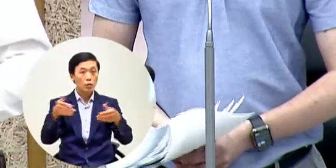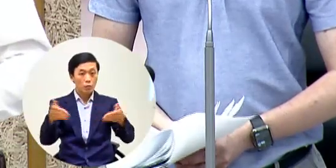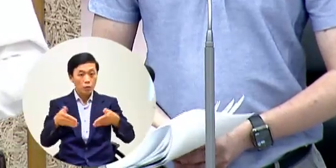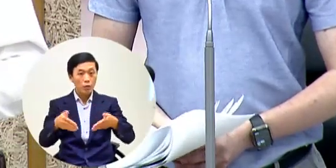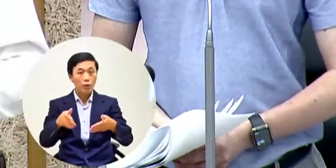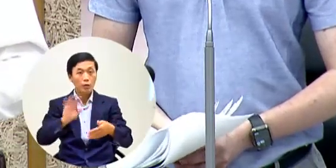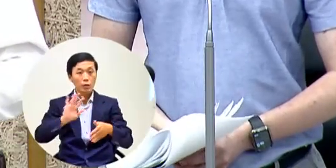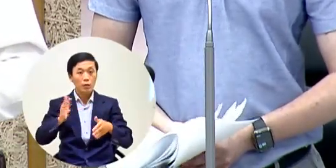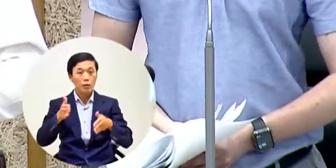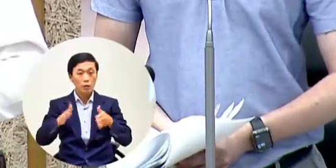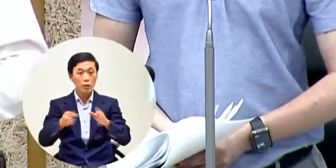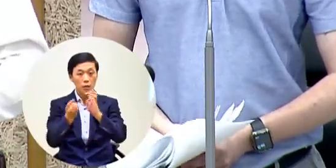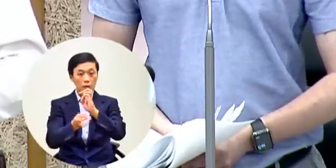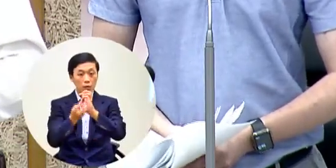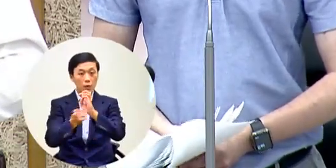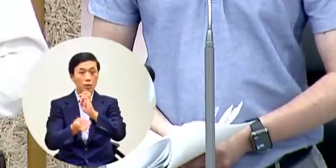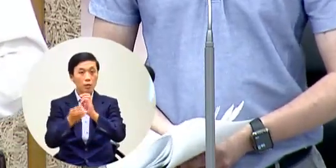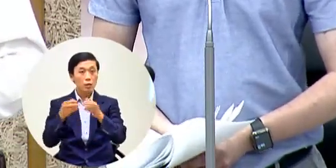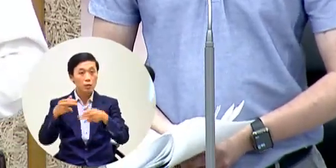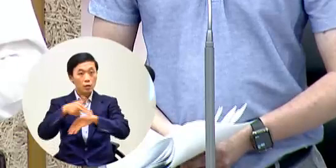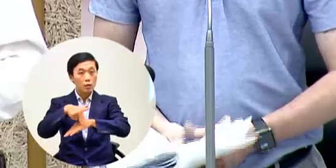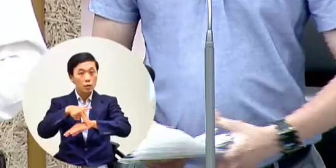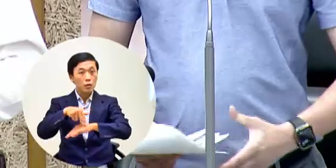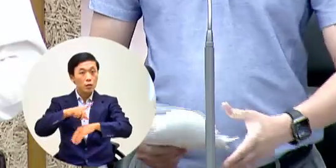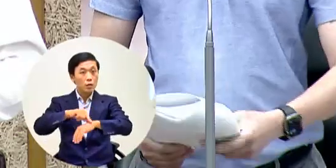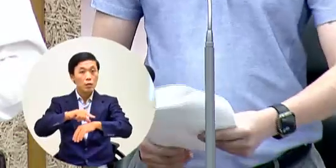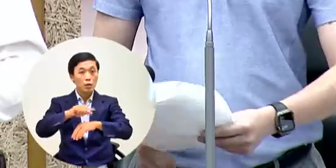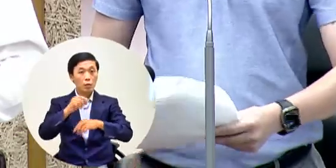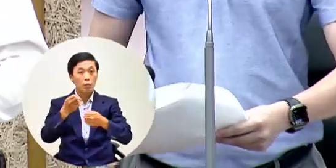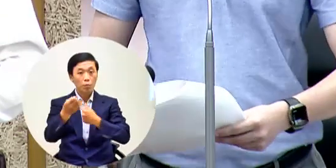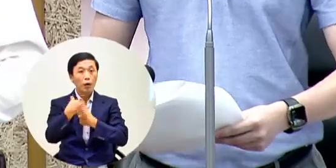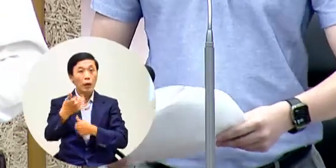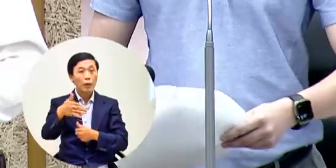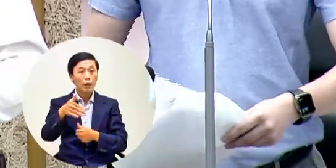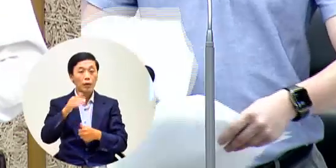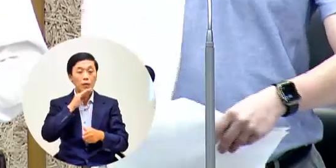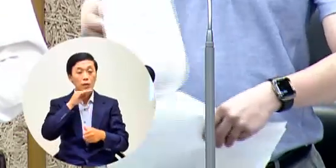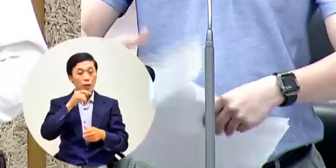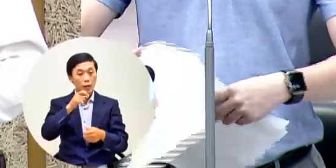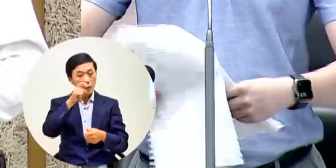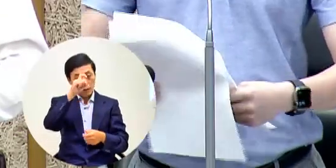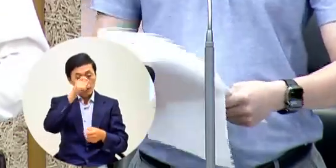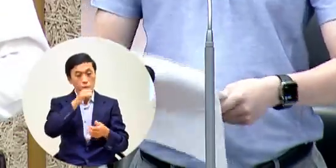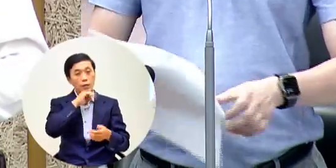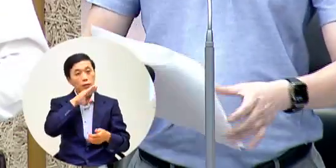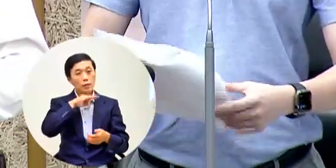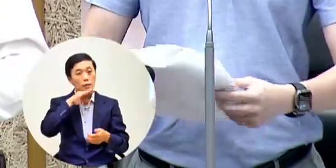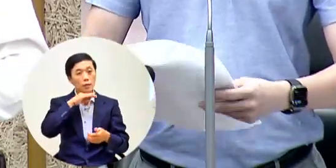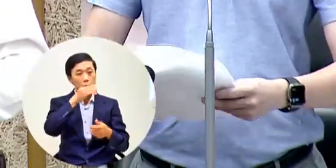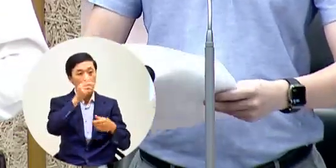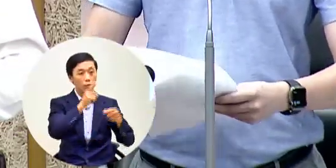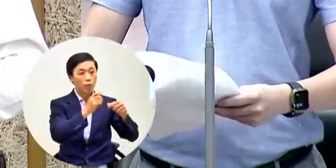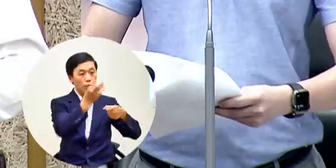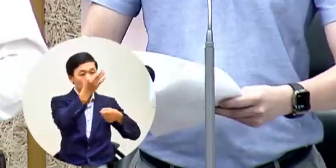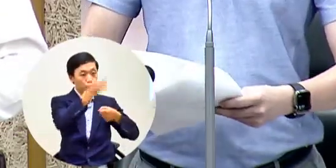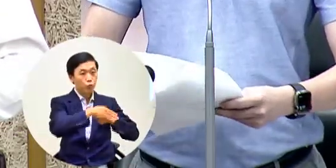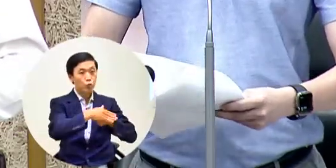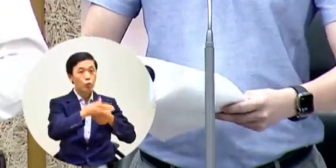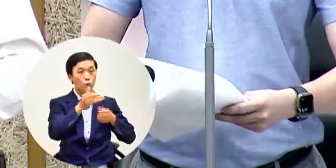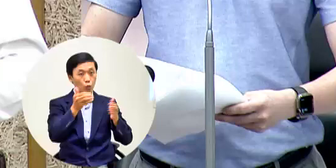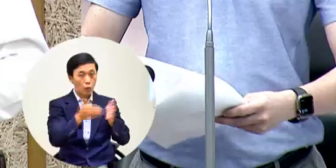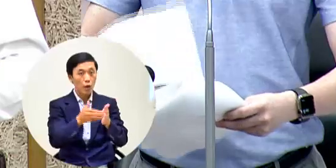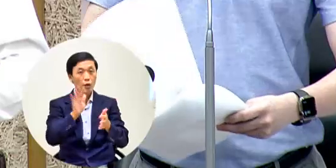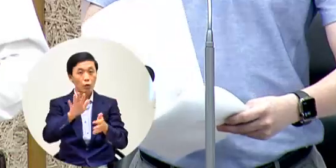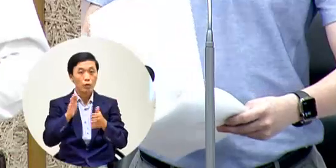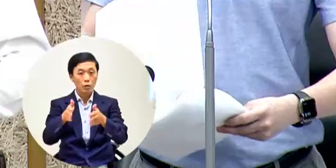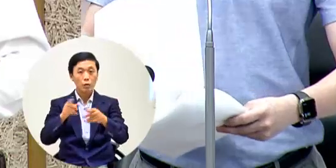细部设计，那要看经费到位。 出来。 对，可能要看经费到位的这个时间来确定。那至于中博高架桥的这